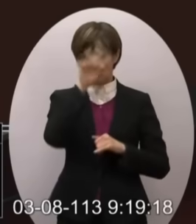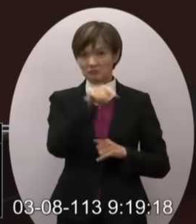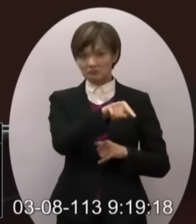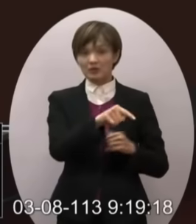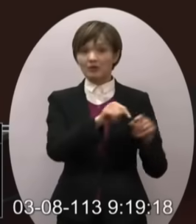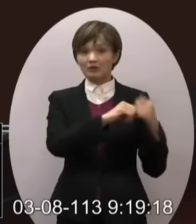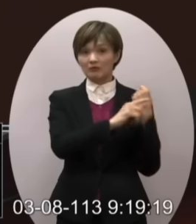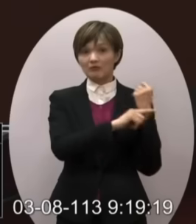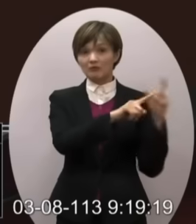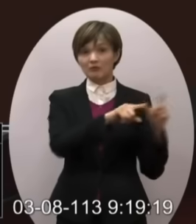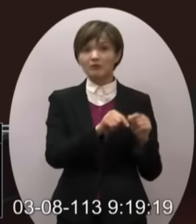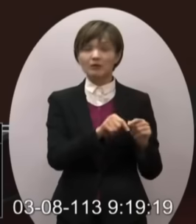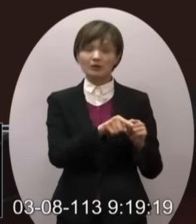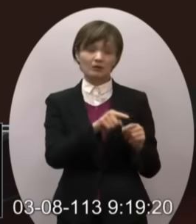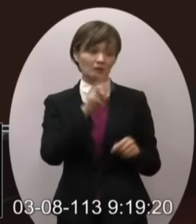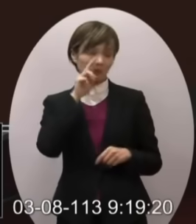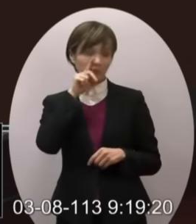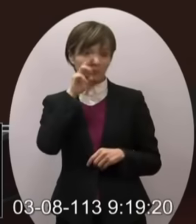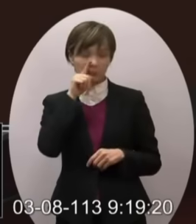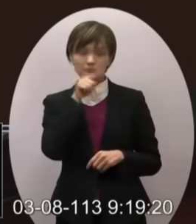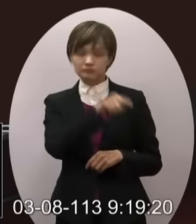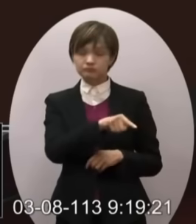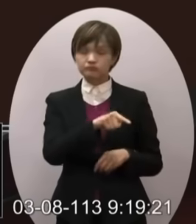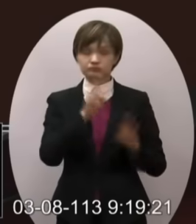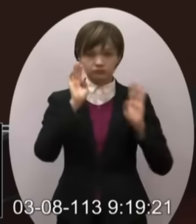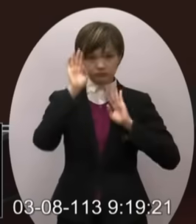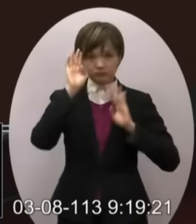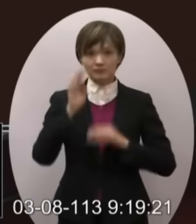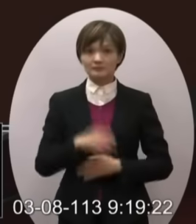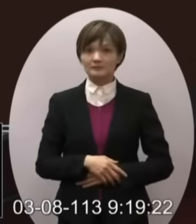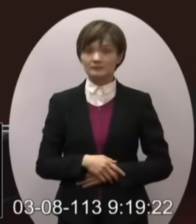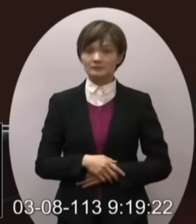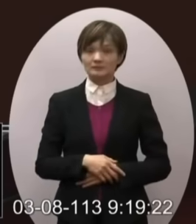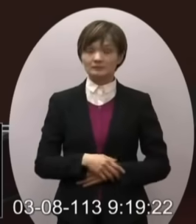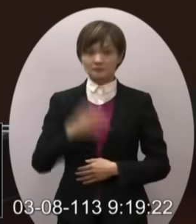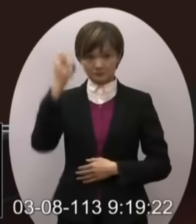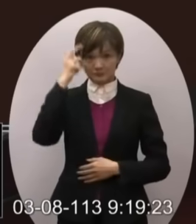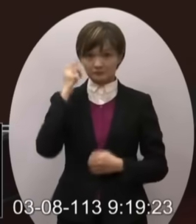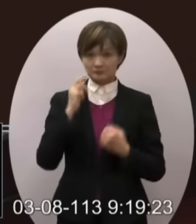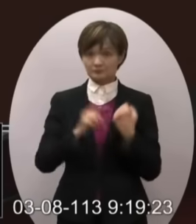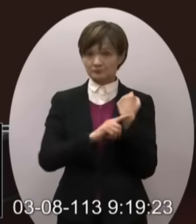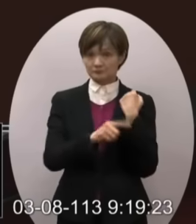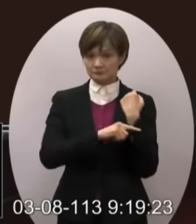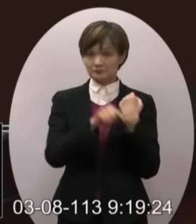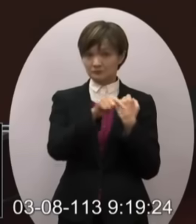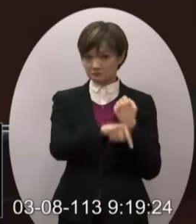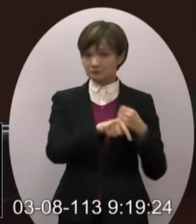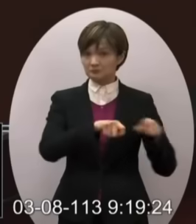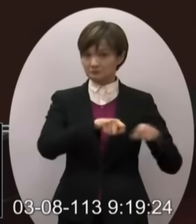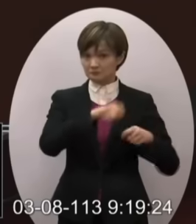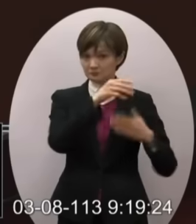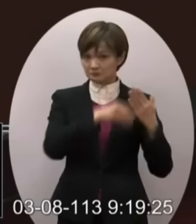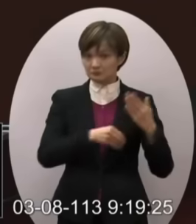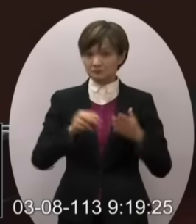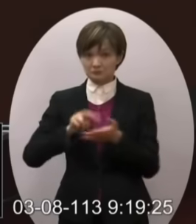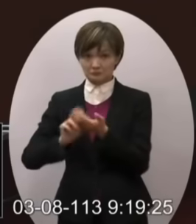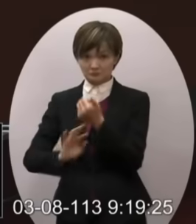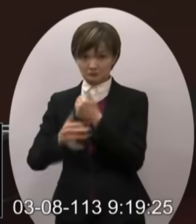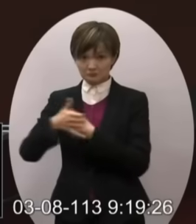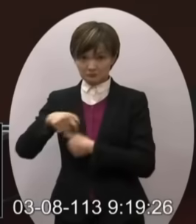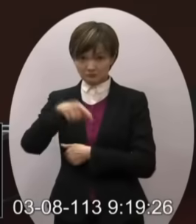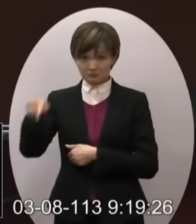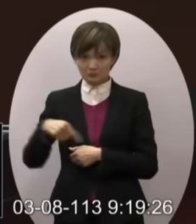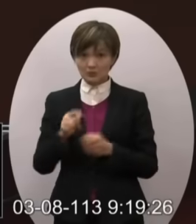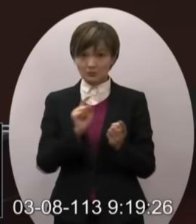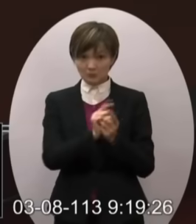违宪乱政。根据宪政的治理设计，立法委员对于行政权的监督是